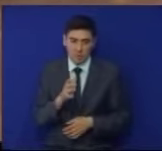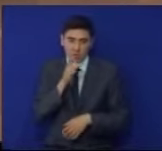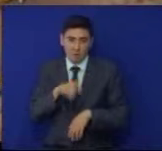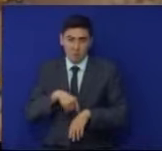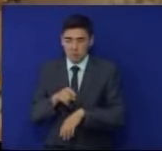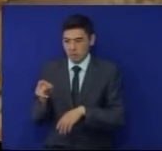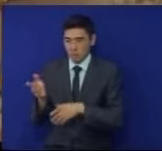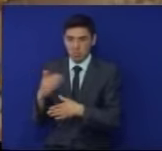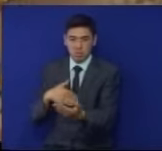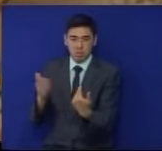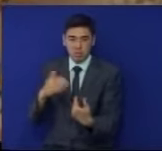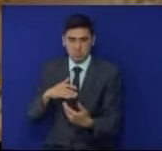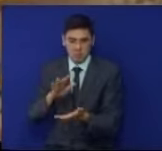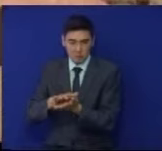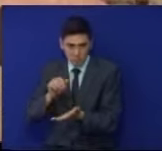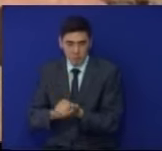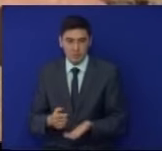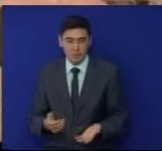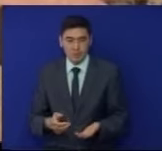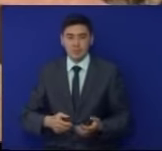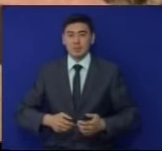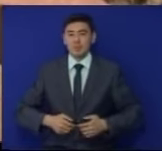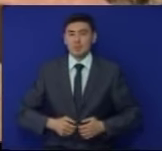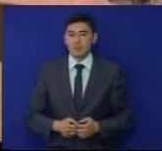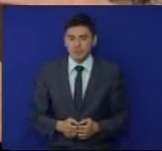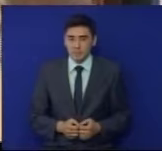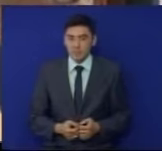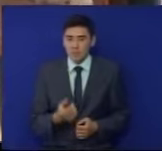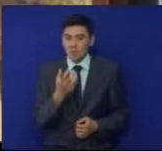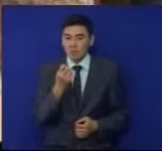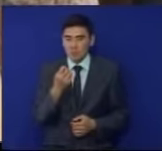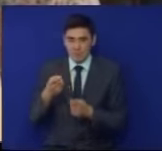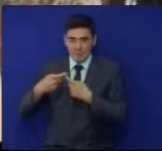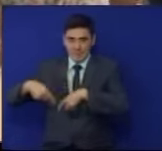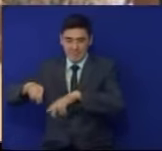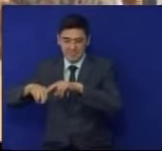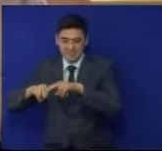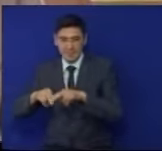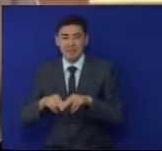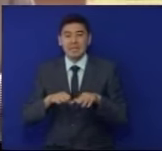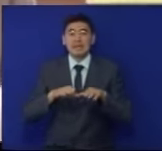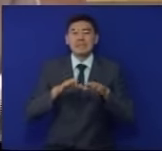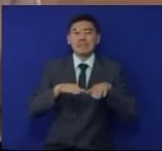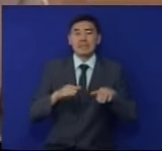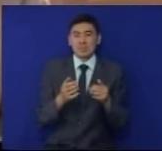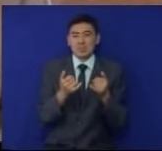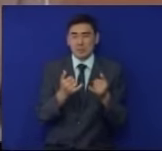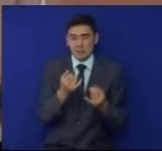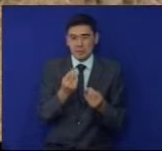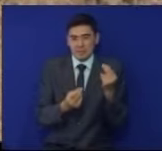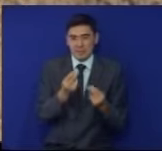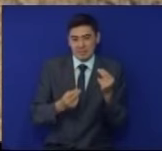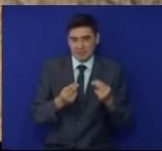концов. В ходе выполнения взятых на себя обязательств подрядчик допустил нарушения и при строительстве детской площадки. Здесь